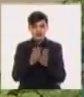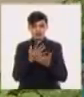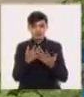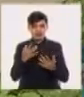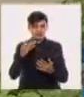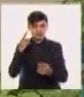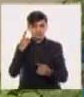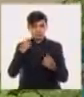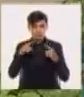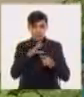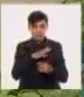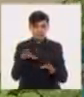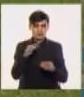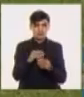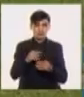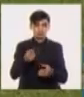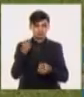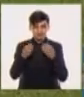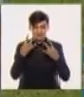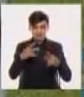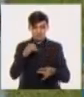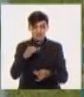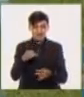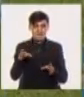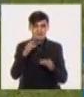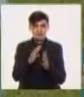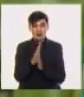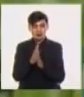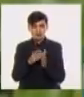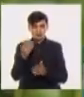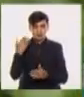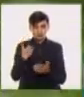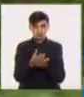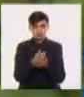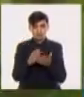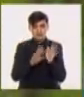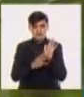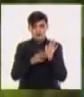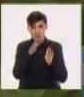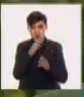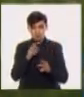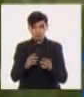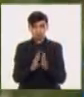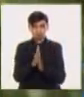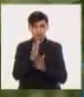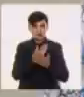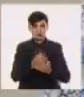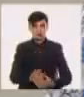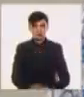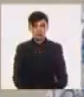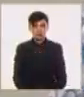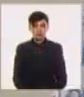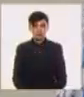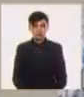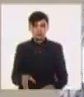кустарников, деревьев и просвещения людей. Ведь некоторым коллекционным растениям уже почти 90 лет.